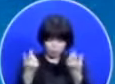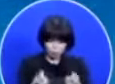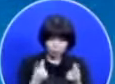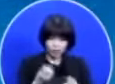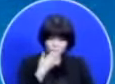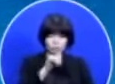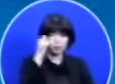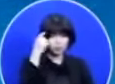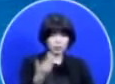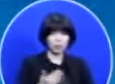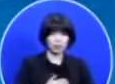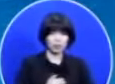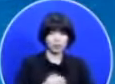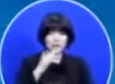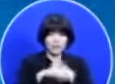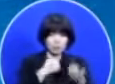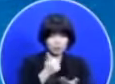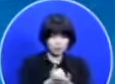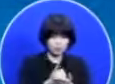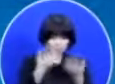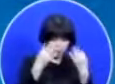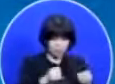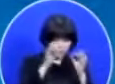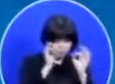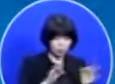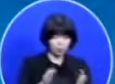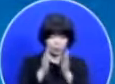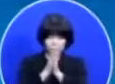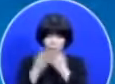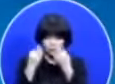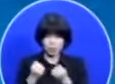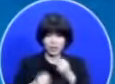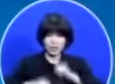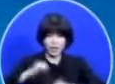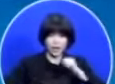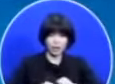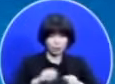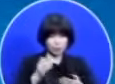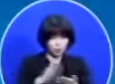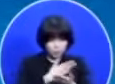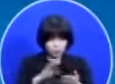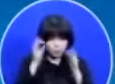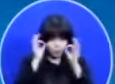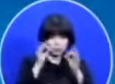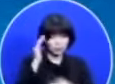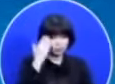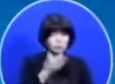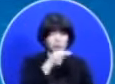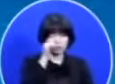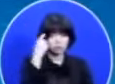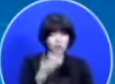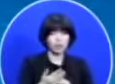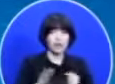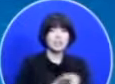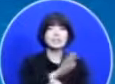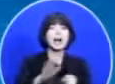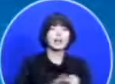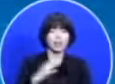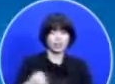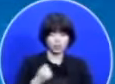그 무슨 성경을 많이 보고 기도를 많이 하는 행위로 만 분별이 되는 것이겠습니까 사랑으로 분 * 한다는